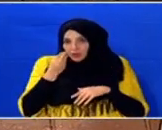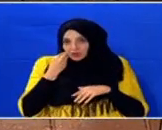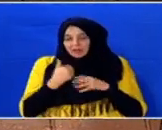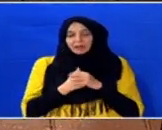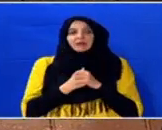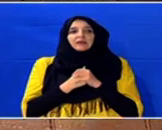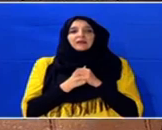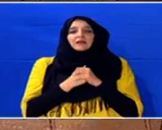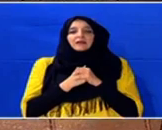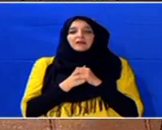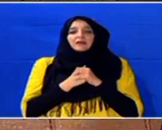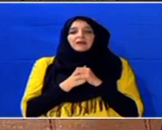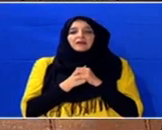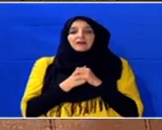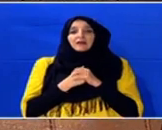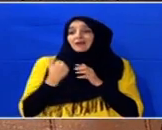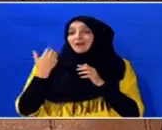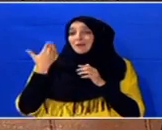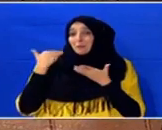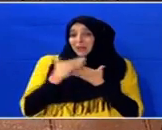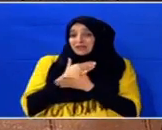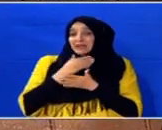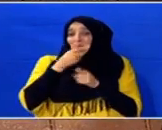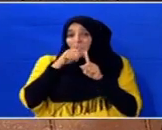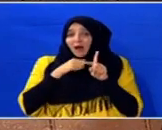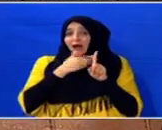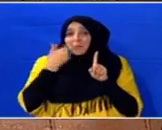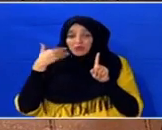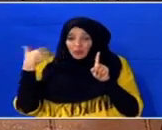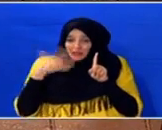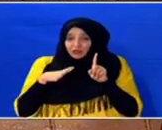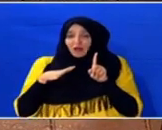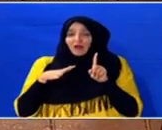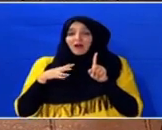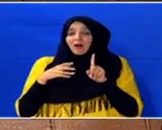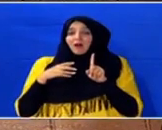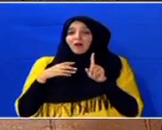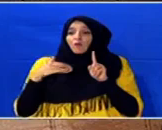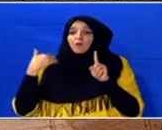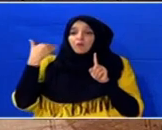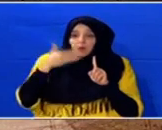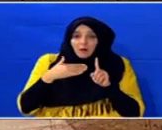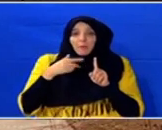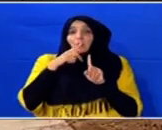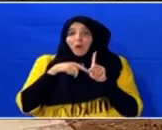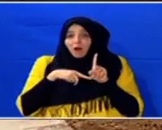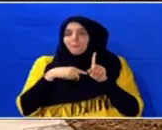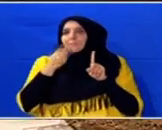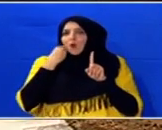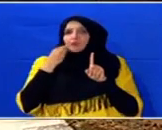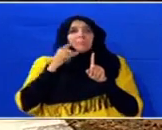رمضان الثاني ما صامتش الأولي. نعم. ولات عملوا المرضى كليت شهر رمضان كومبلي. ربي